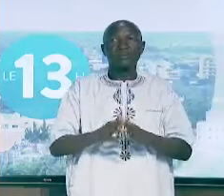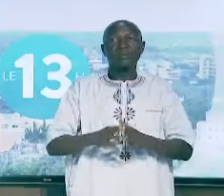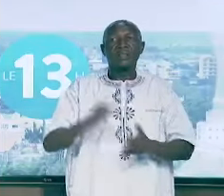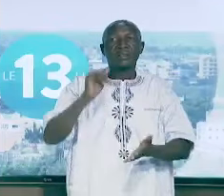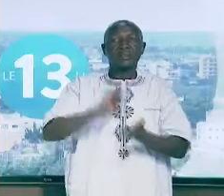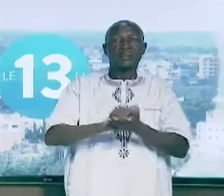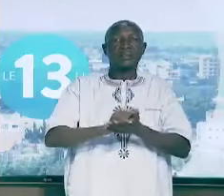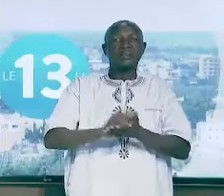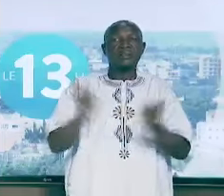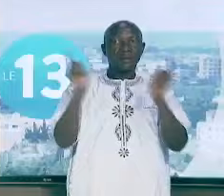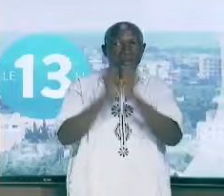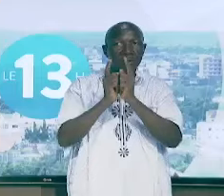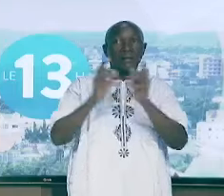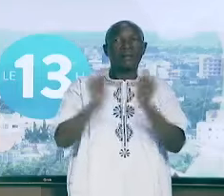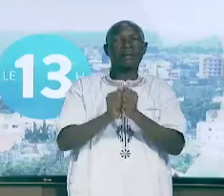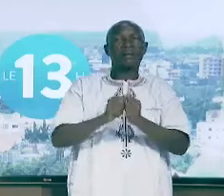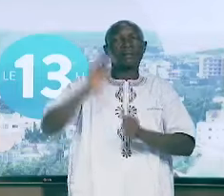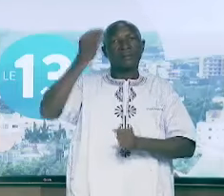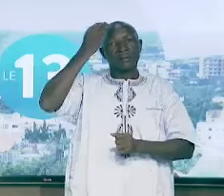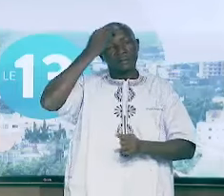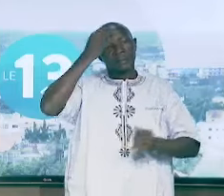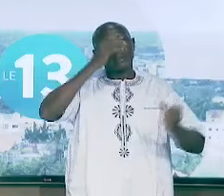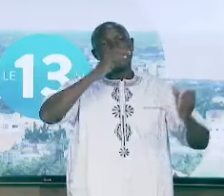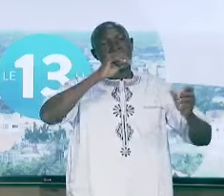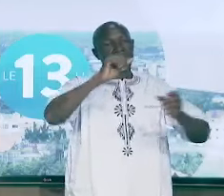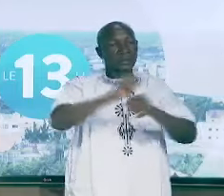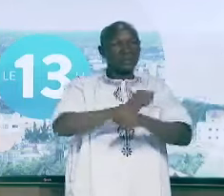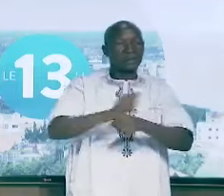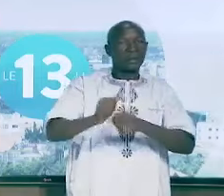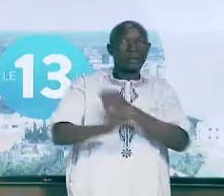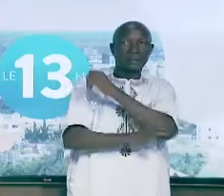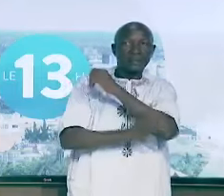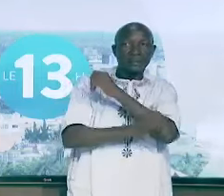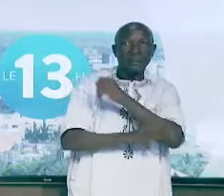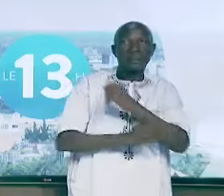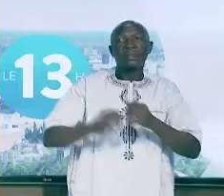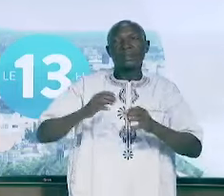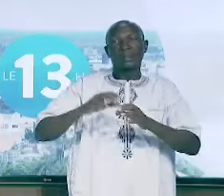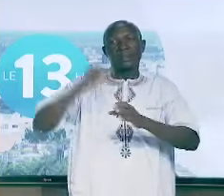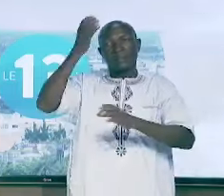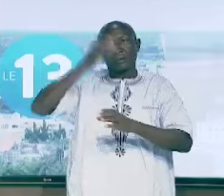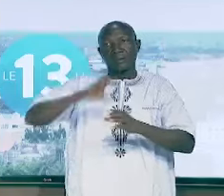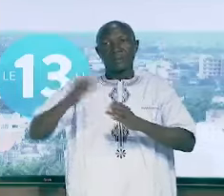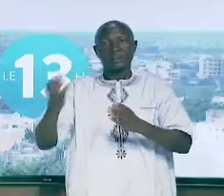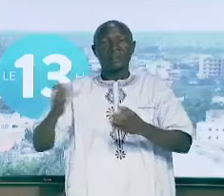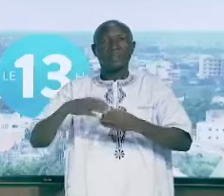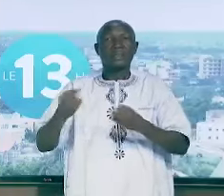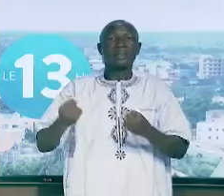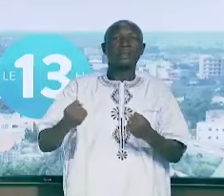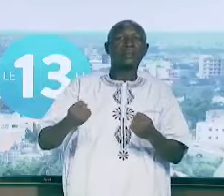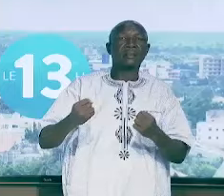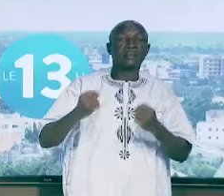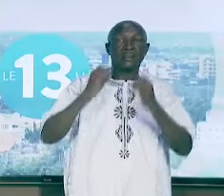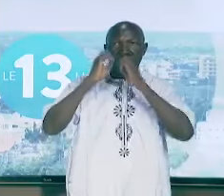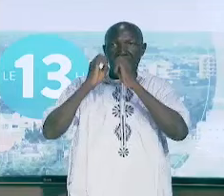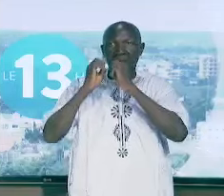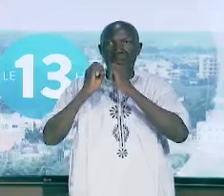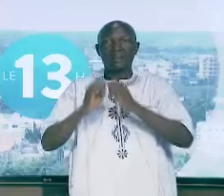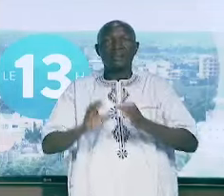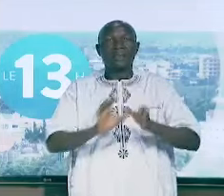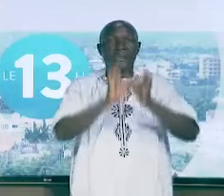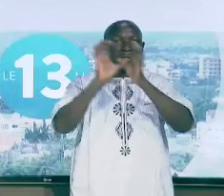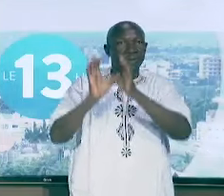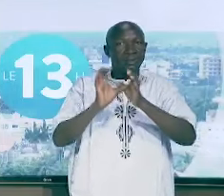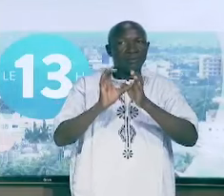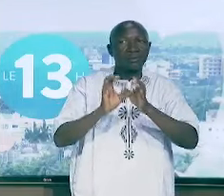avec le ministre des Affaires étrangères de la Gambie referme le chapitre des audiences. Avec lui également, il s'est agi de la coopération